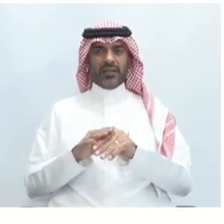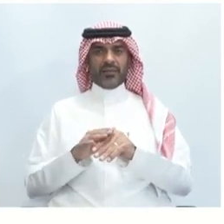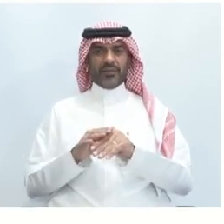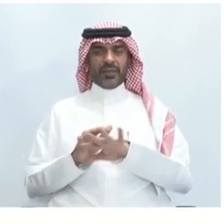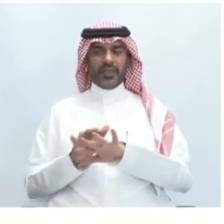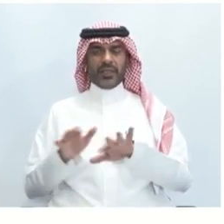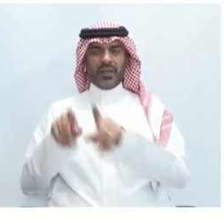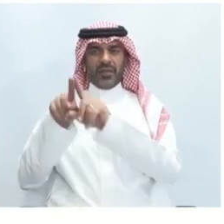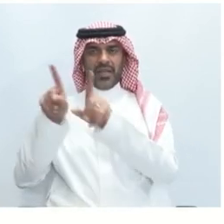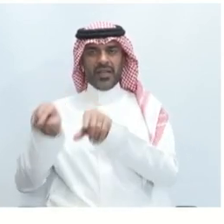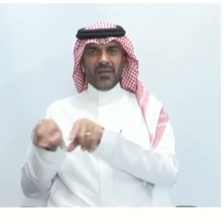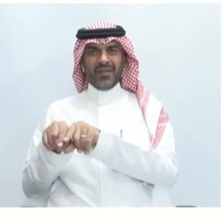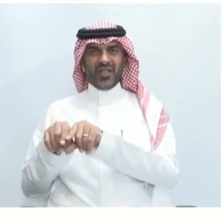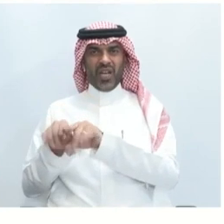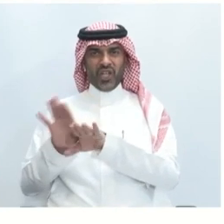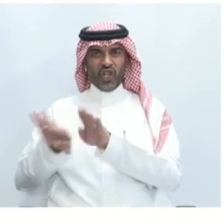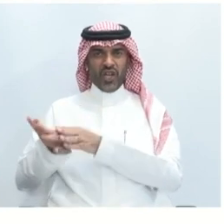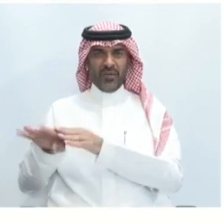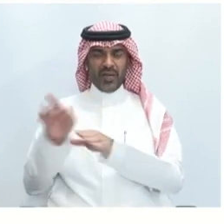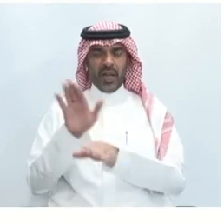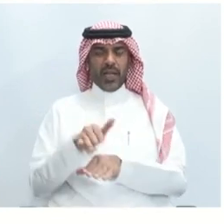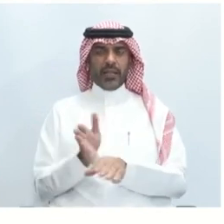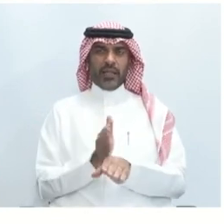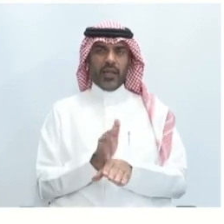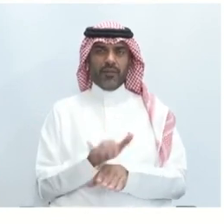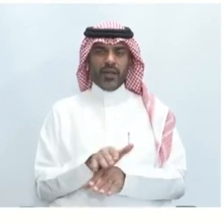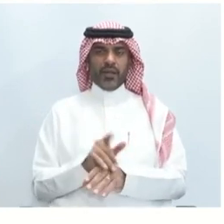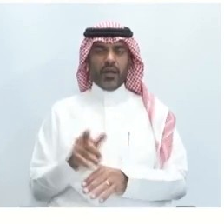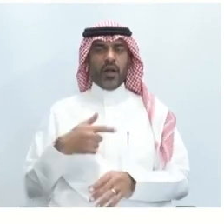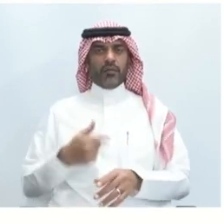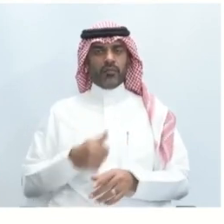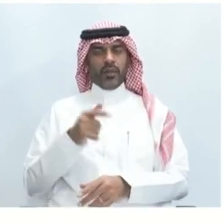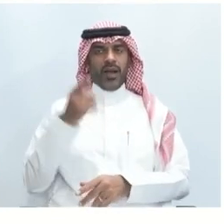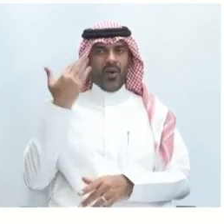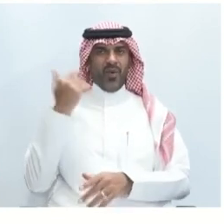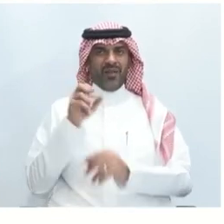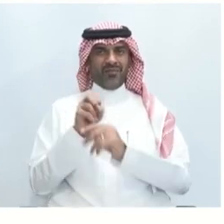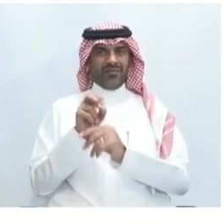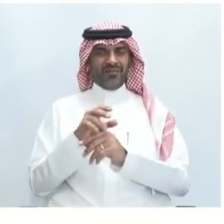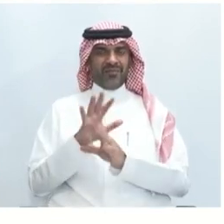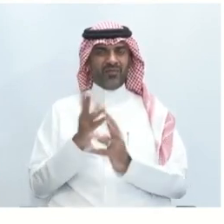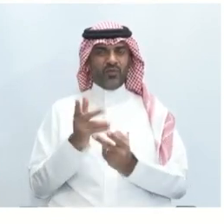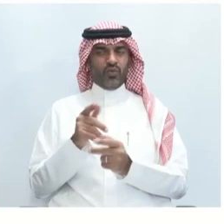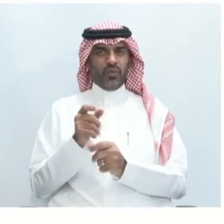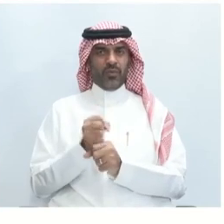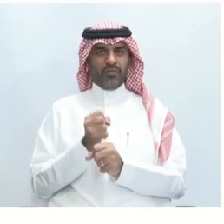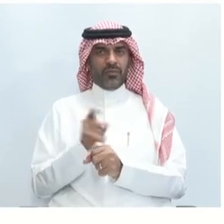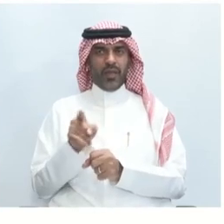عرض المحاكاه او السيموليشن فيو ونستطيع استخدامها للاغراض التي ذكرناها قبل قليل